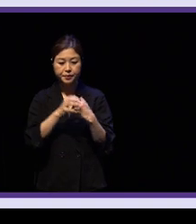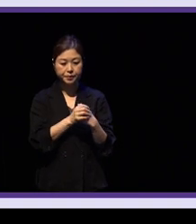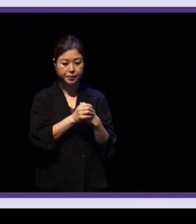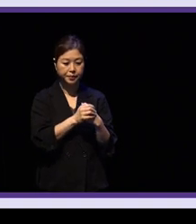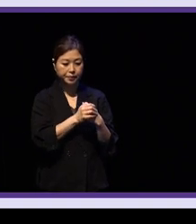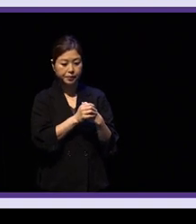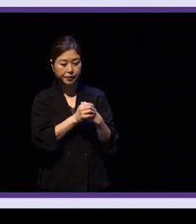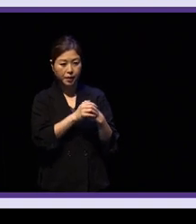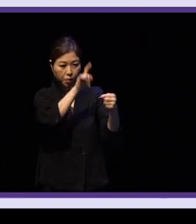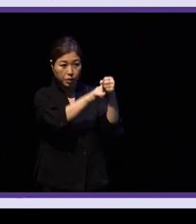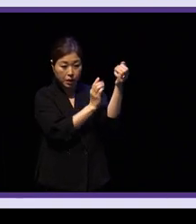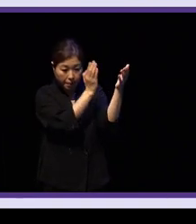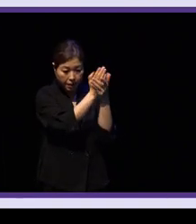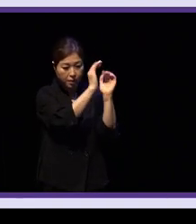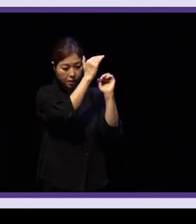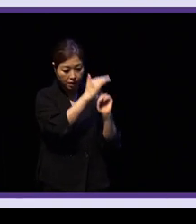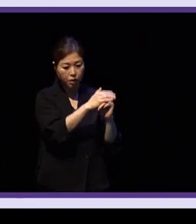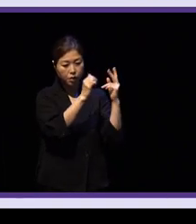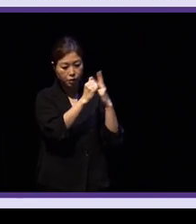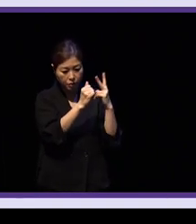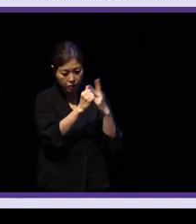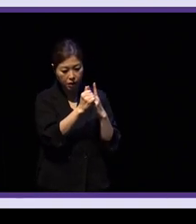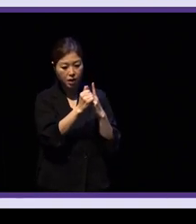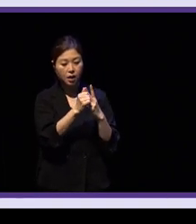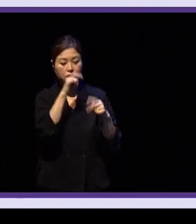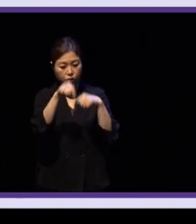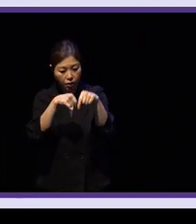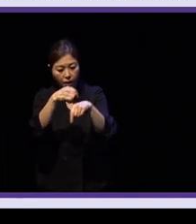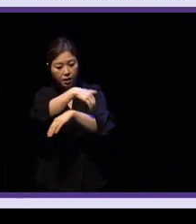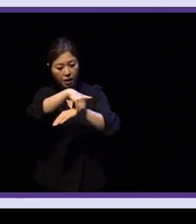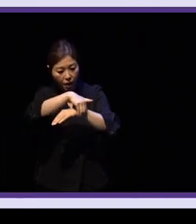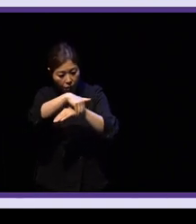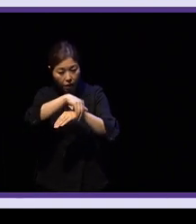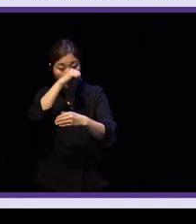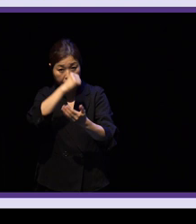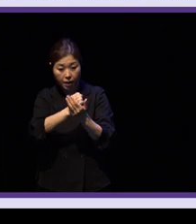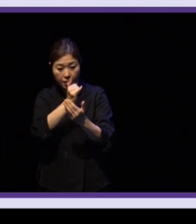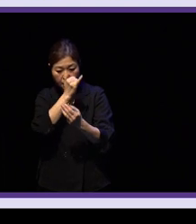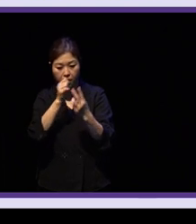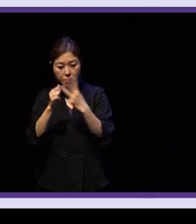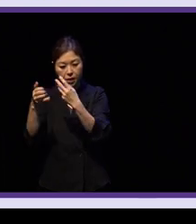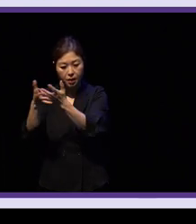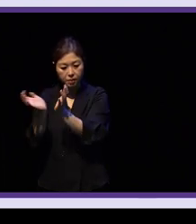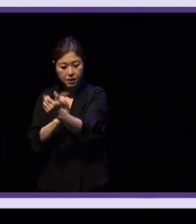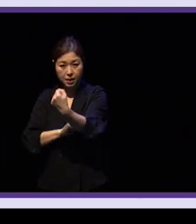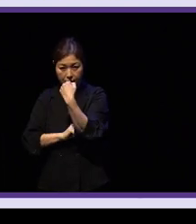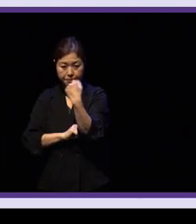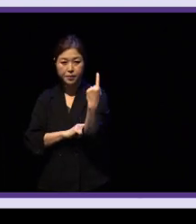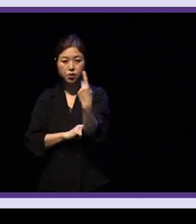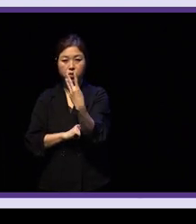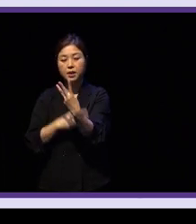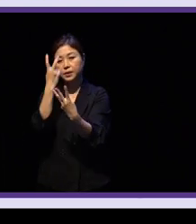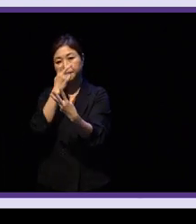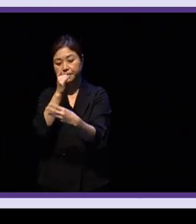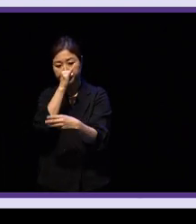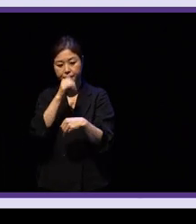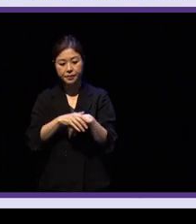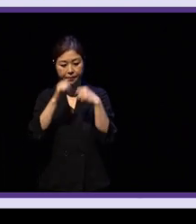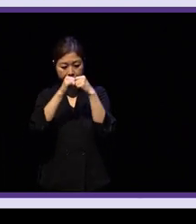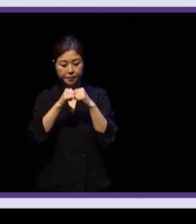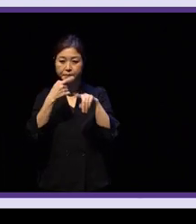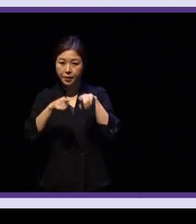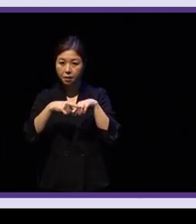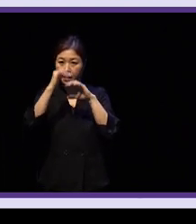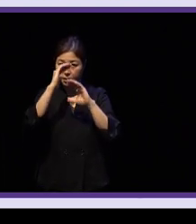수행 계획을 부채성 단체 역량 그래서 총 3가지 기준으로 심의를 하겠구요 세부 평가